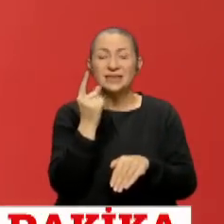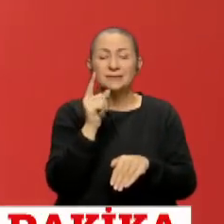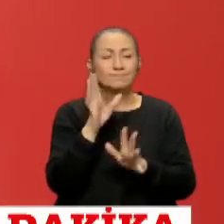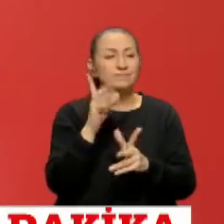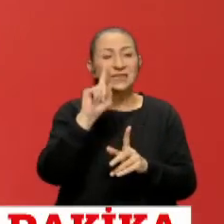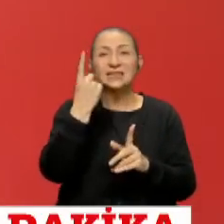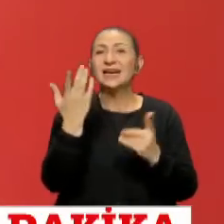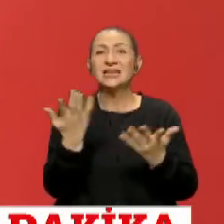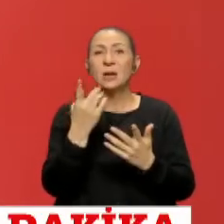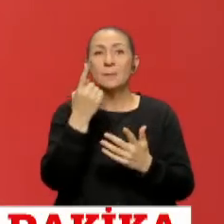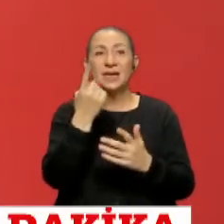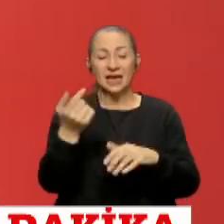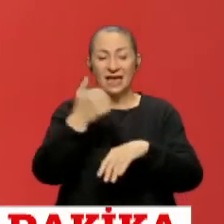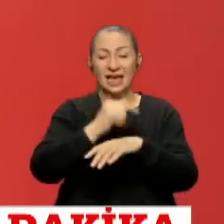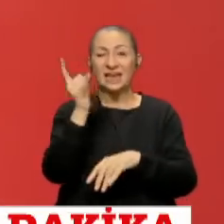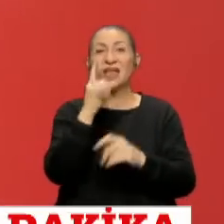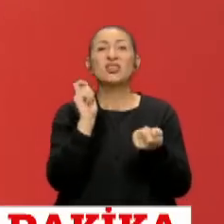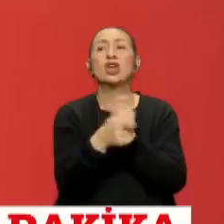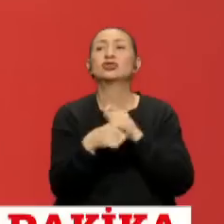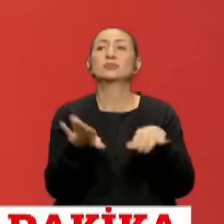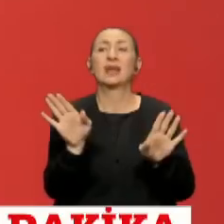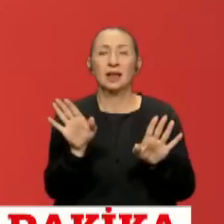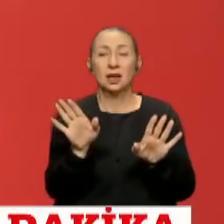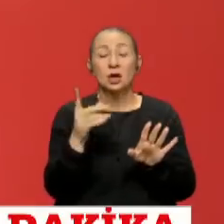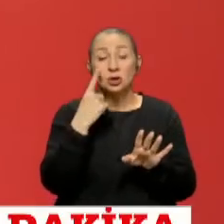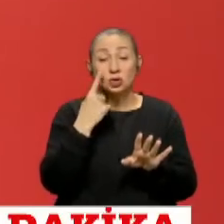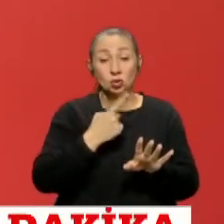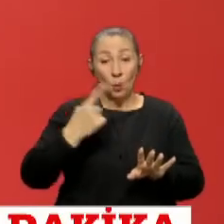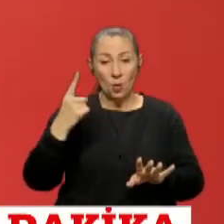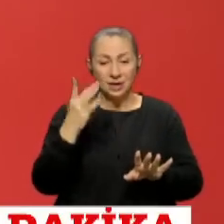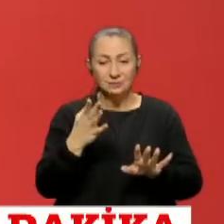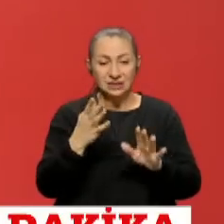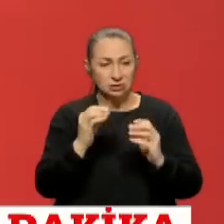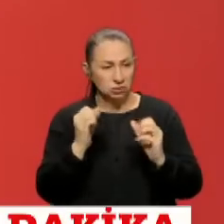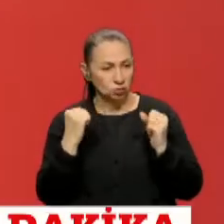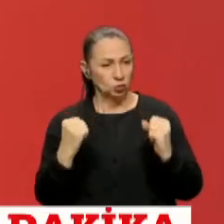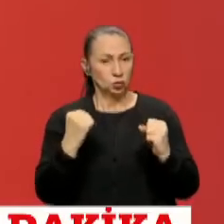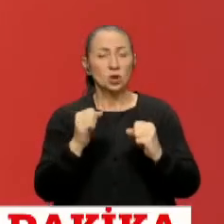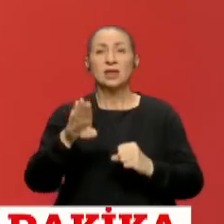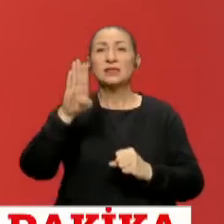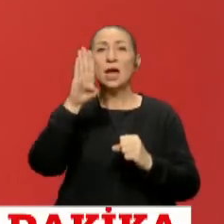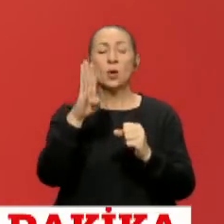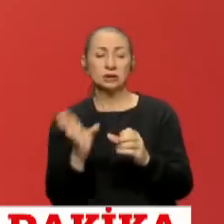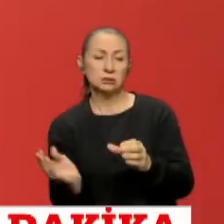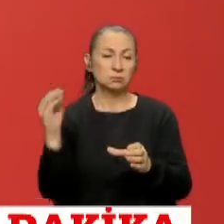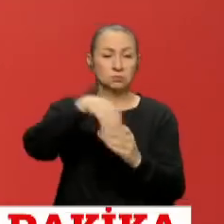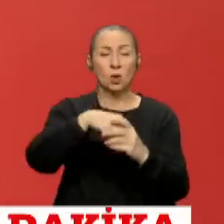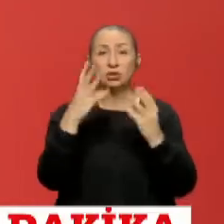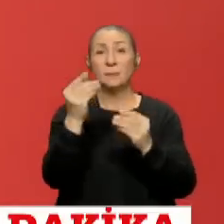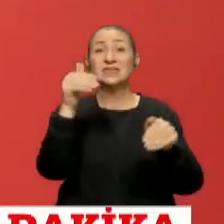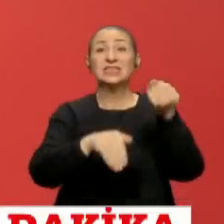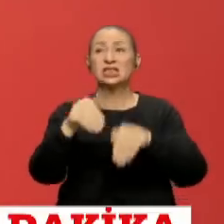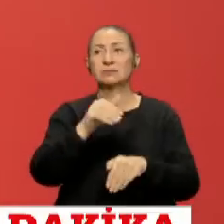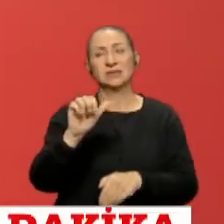sadece bir iktidar değişimi değildir. Cumhuriyetimizin mayasının demokrasiyle taşlanacağı bir